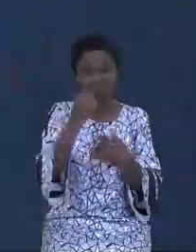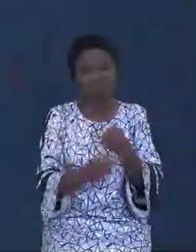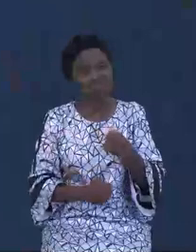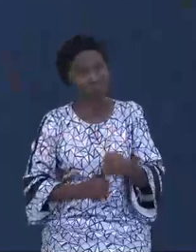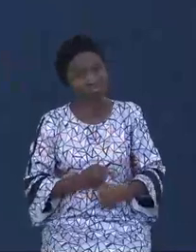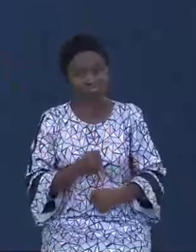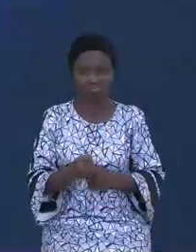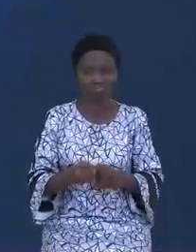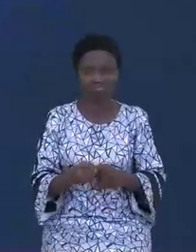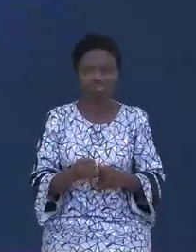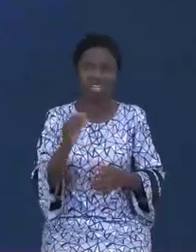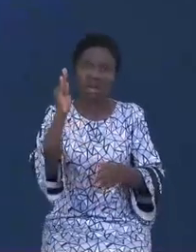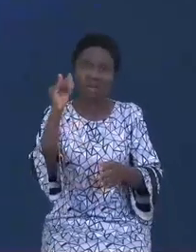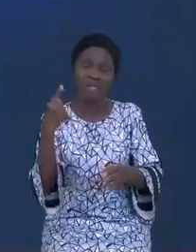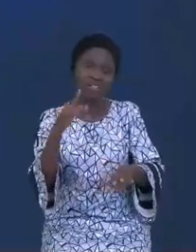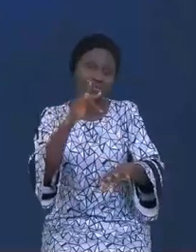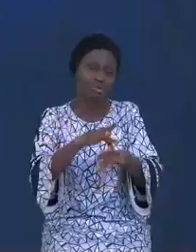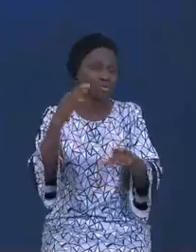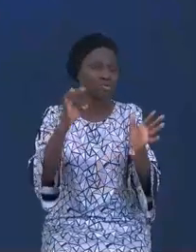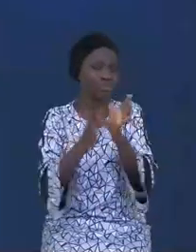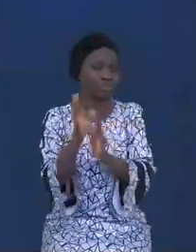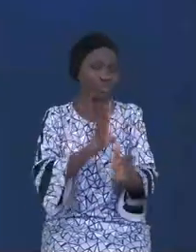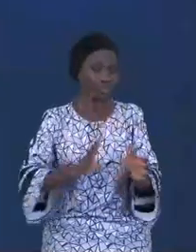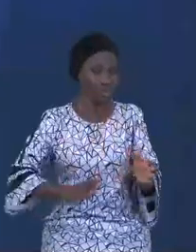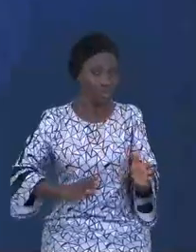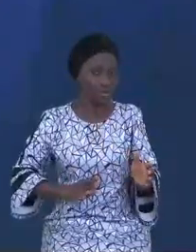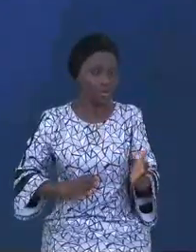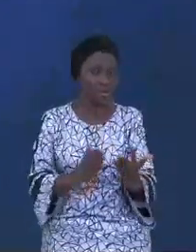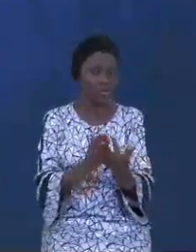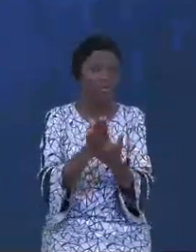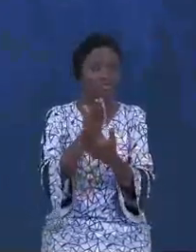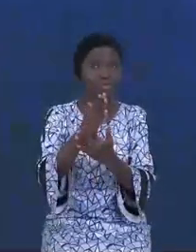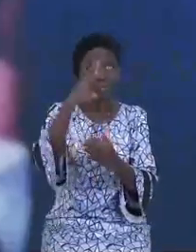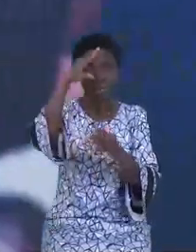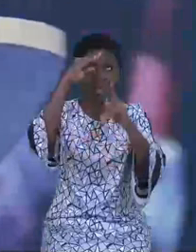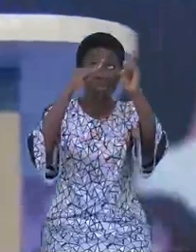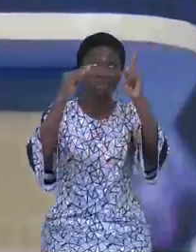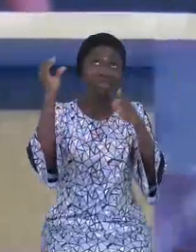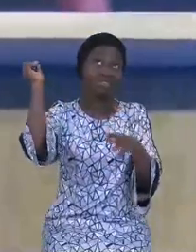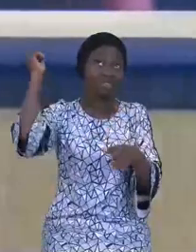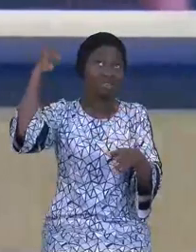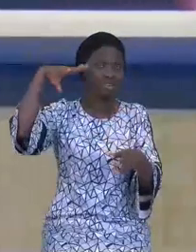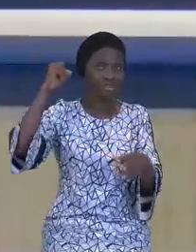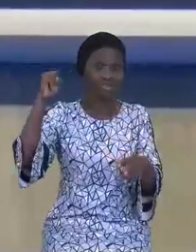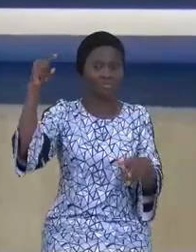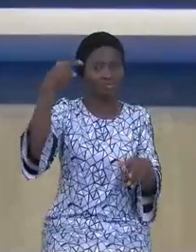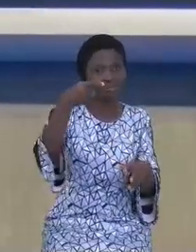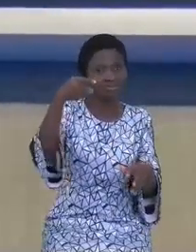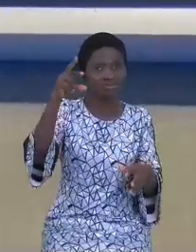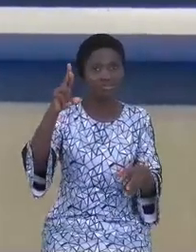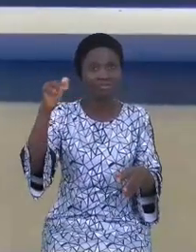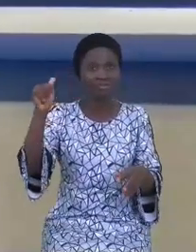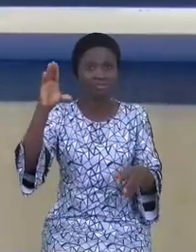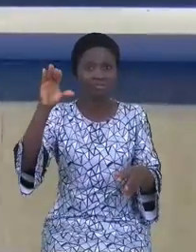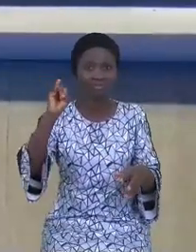souffrance, par la touche de Jésus-Christ, par sa bonté gracieuse, guérissant